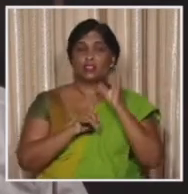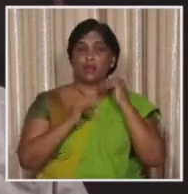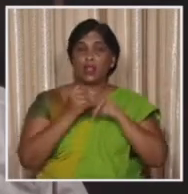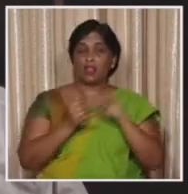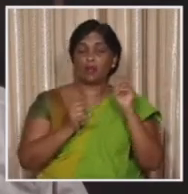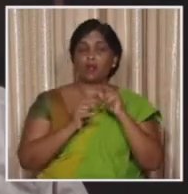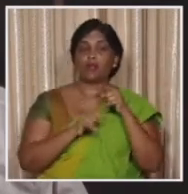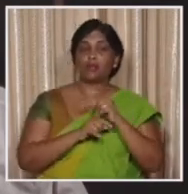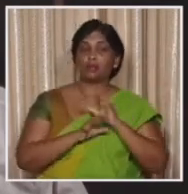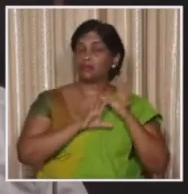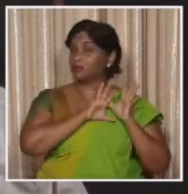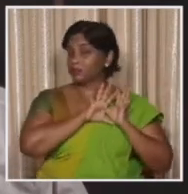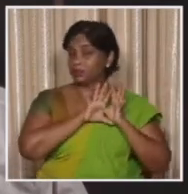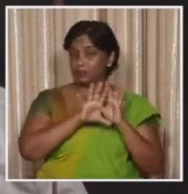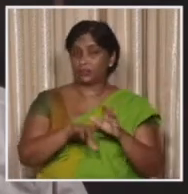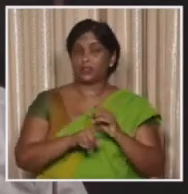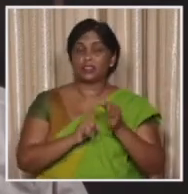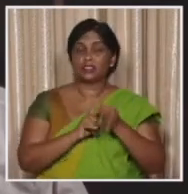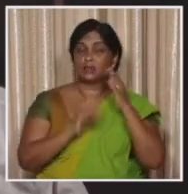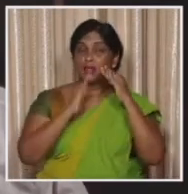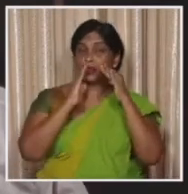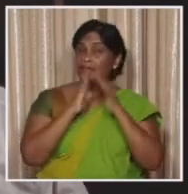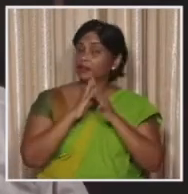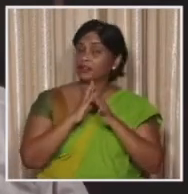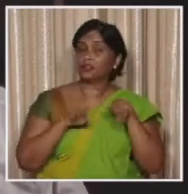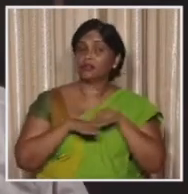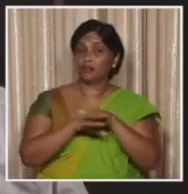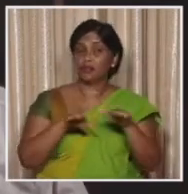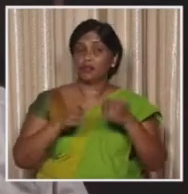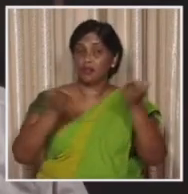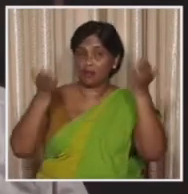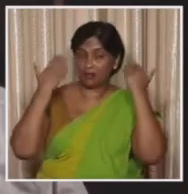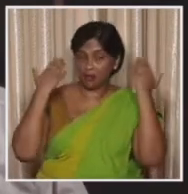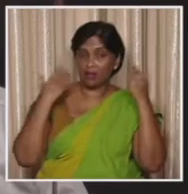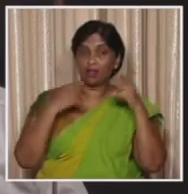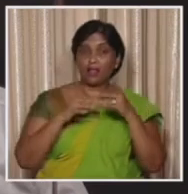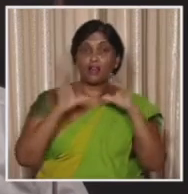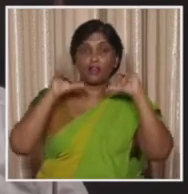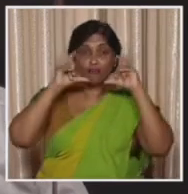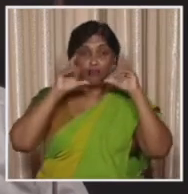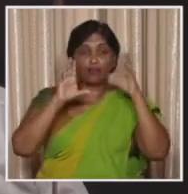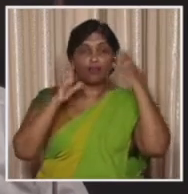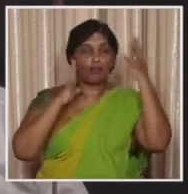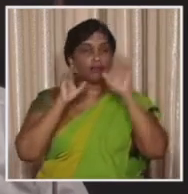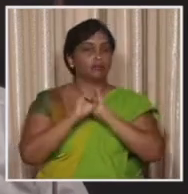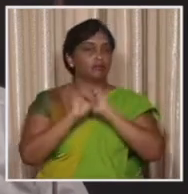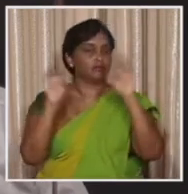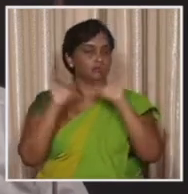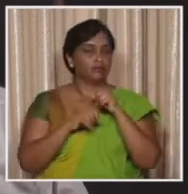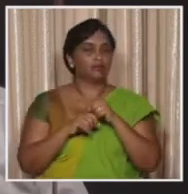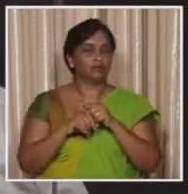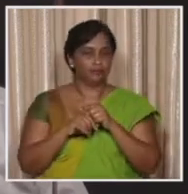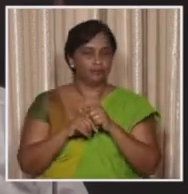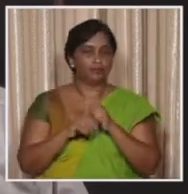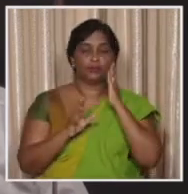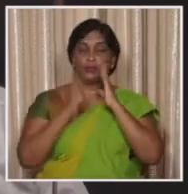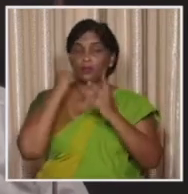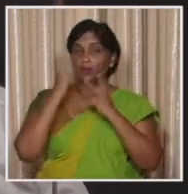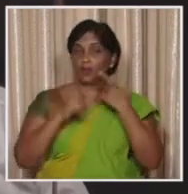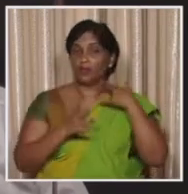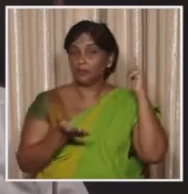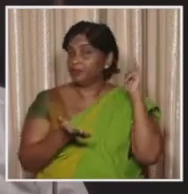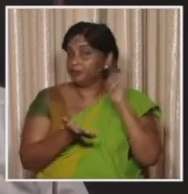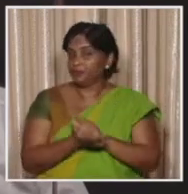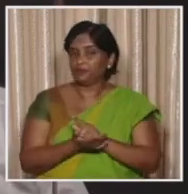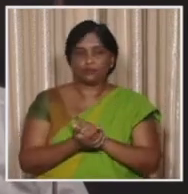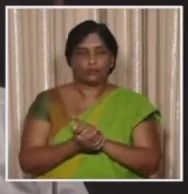ලේකම් කාර්යාලය පෙරලගෙන ජනාධිපති මන්දිරයේ ස්විමින් පූල් එකේ නාන ඒ පින්තූර තමයි ලෝකෙට පෙන්වුවේ. සංචාරකයෙක් එනවා